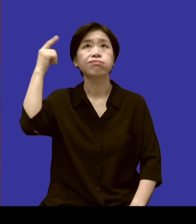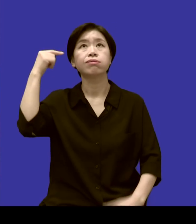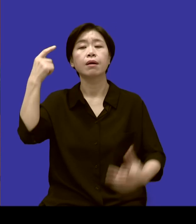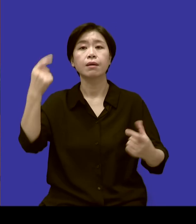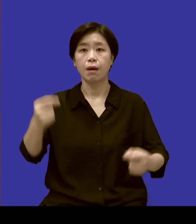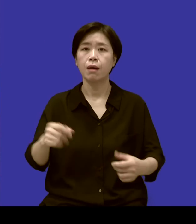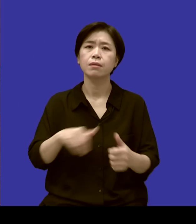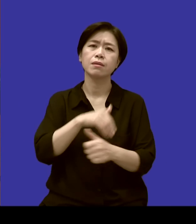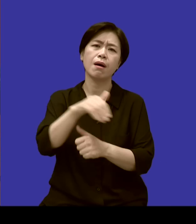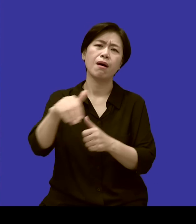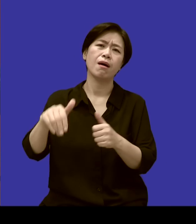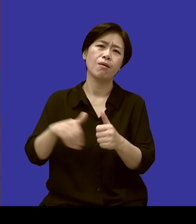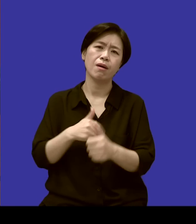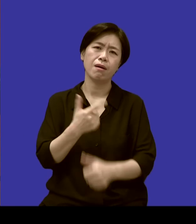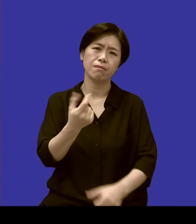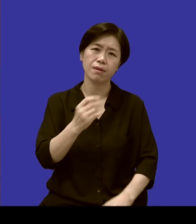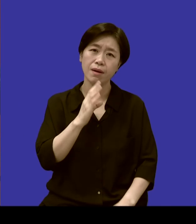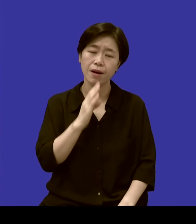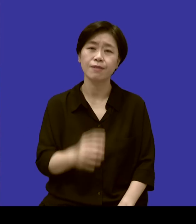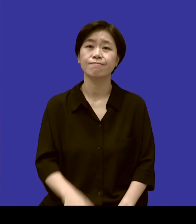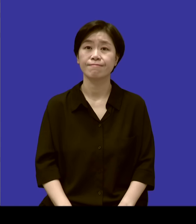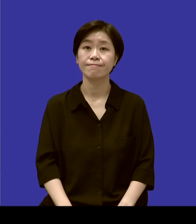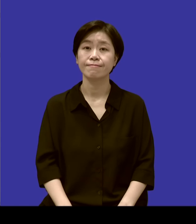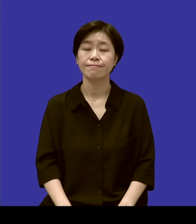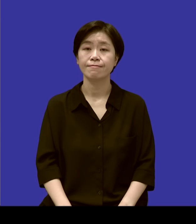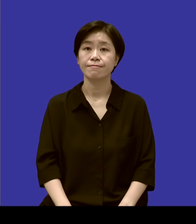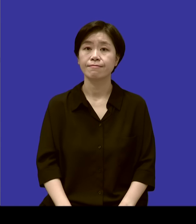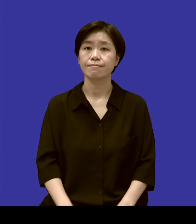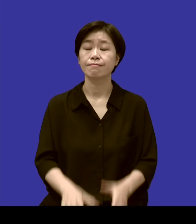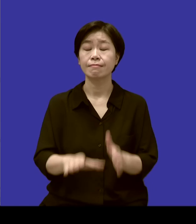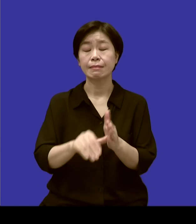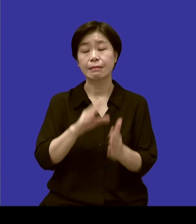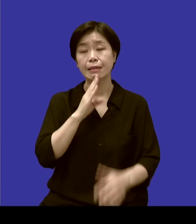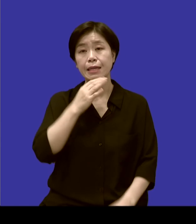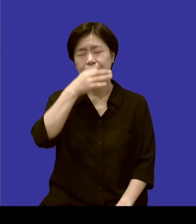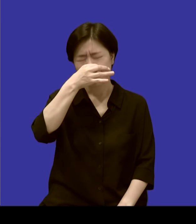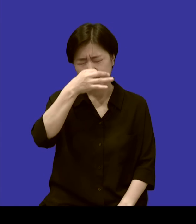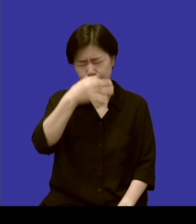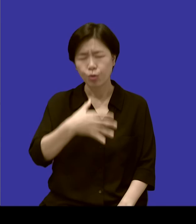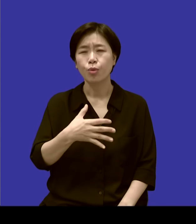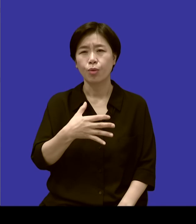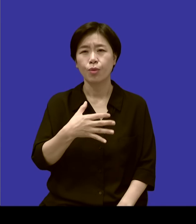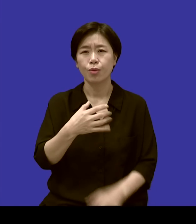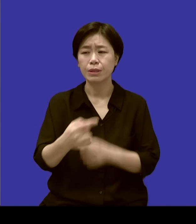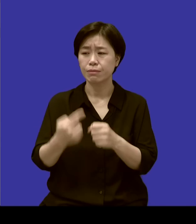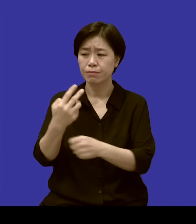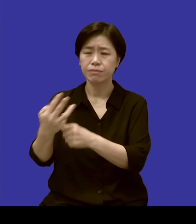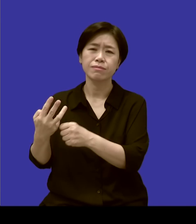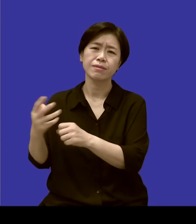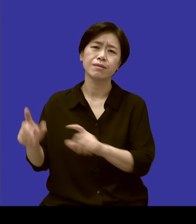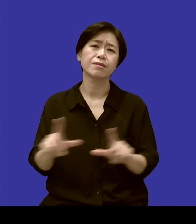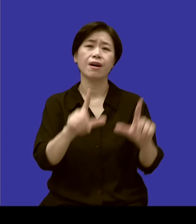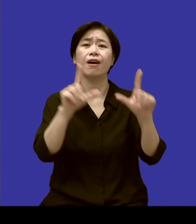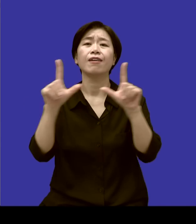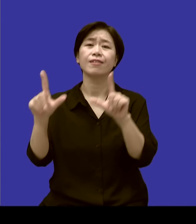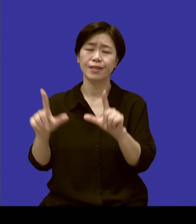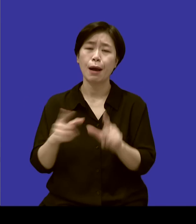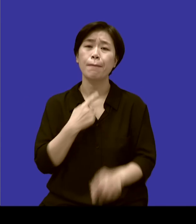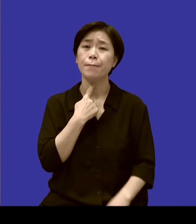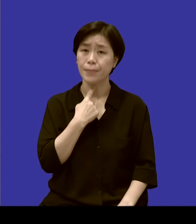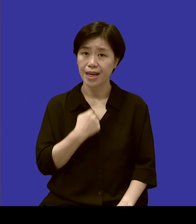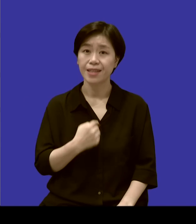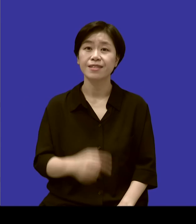억장이 무너진다는 말이 딱 맞는 그래서 표현이에요. 그때가 가장 힘든 몇 년의 시간을 그 추운 겨울을